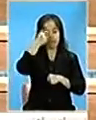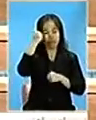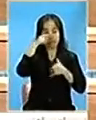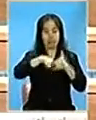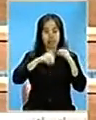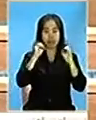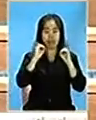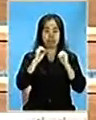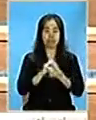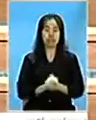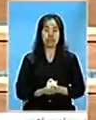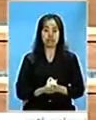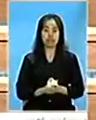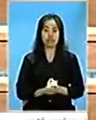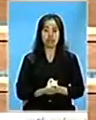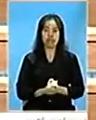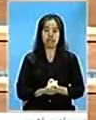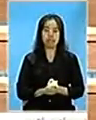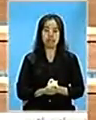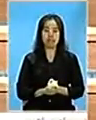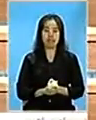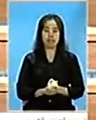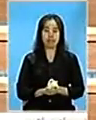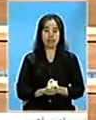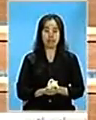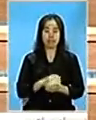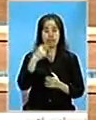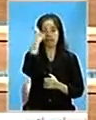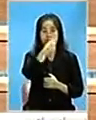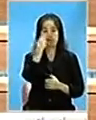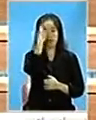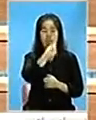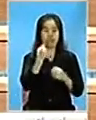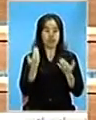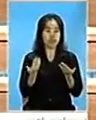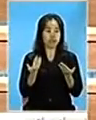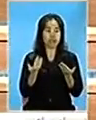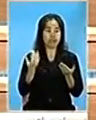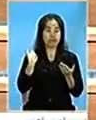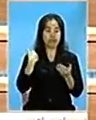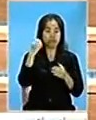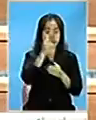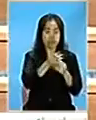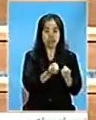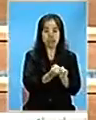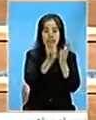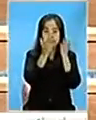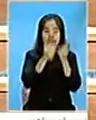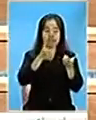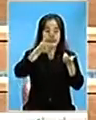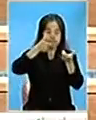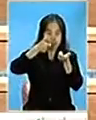ดียวท่านประธานครับแล้วใครครับที่ยิงระเบิดยิง